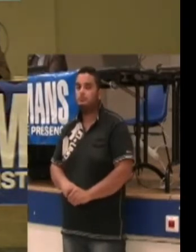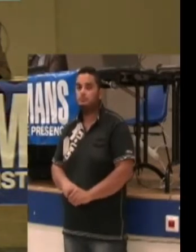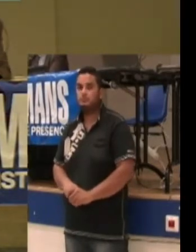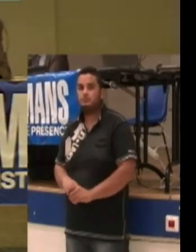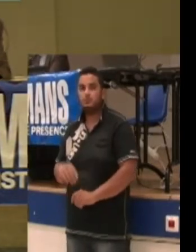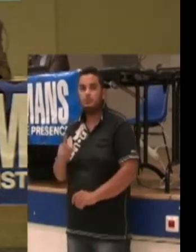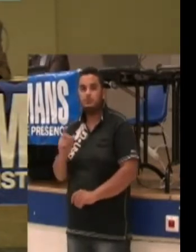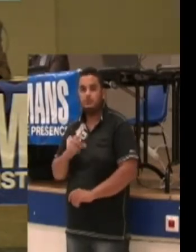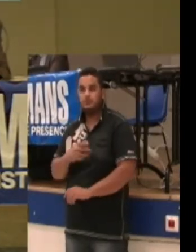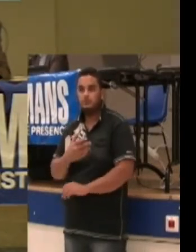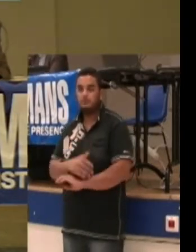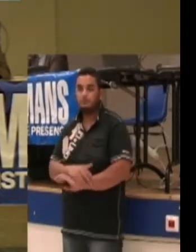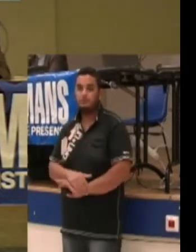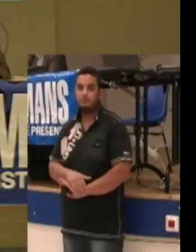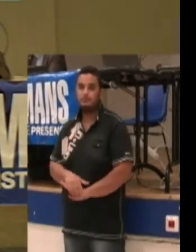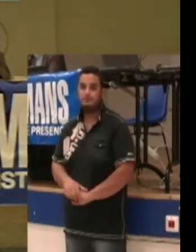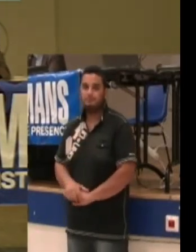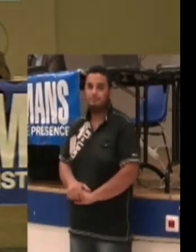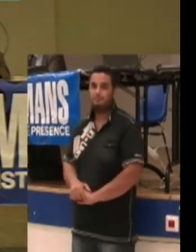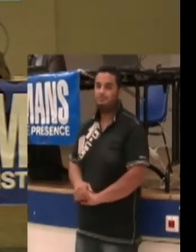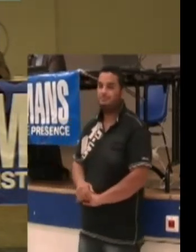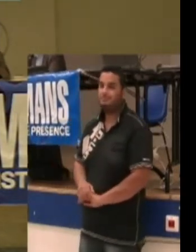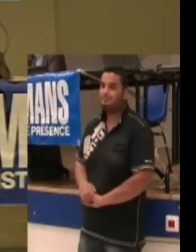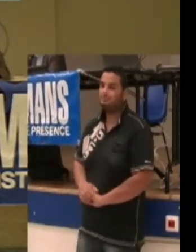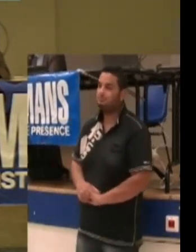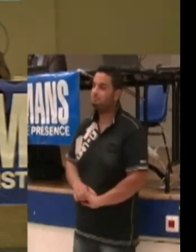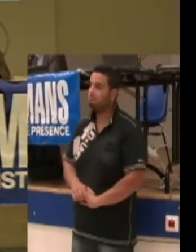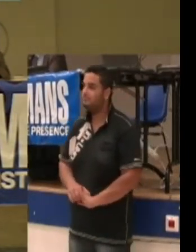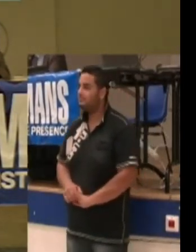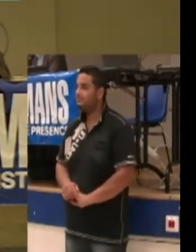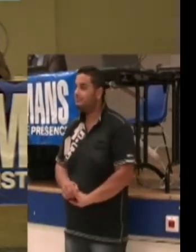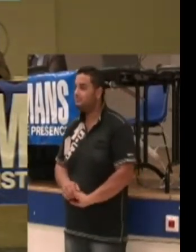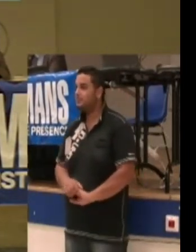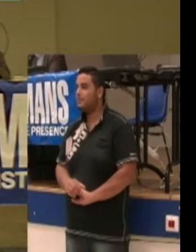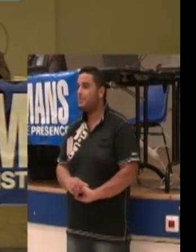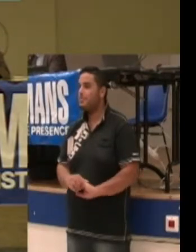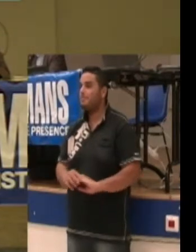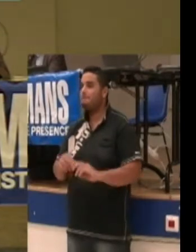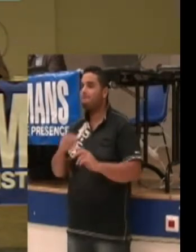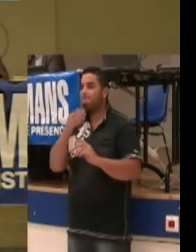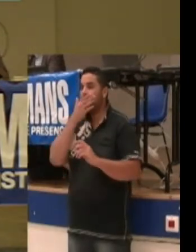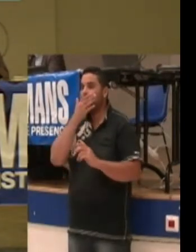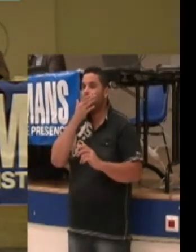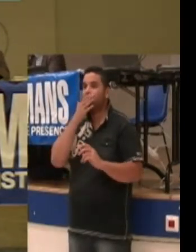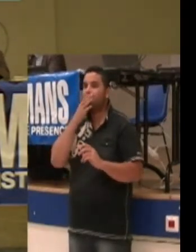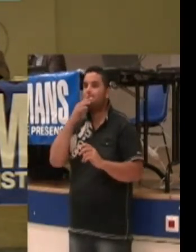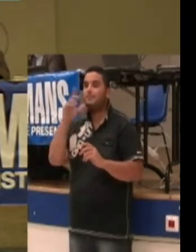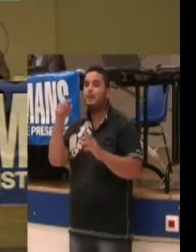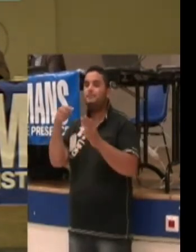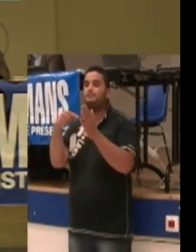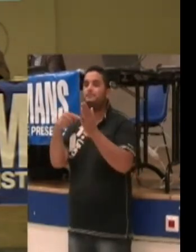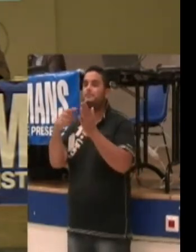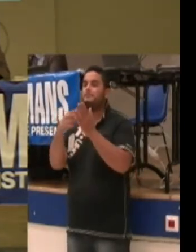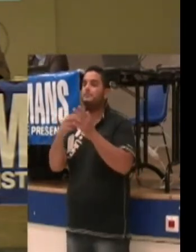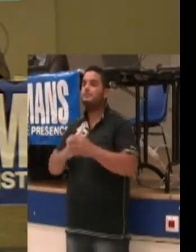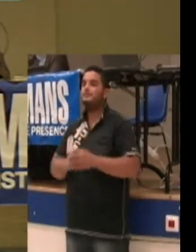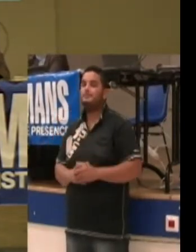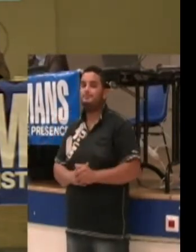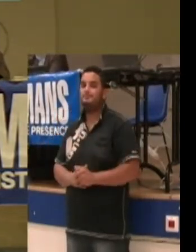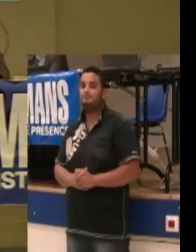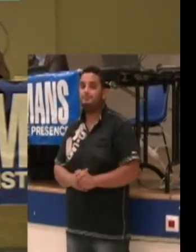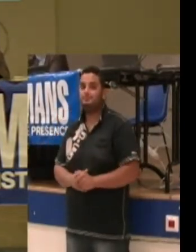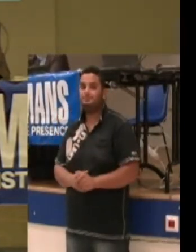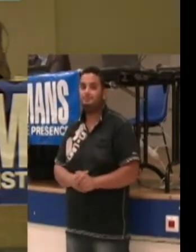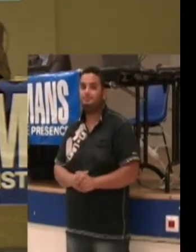donnée en attendant l'ennemi. Regardez bien. Être présent sur une position donnée en attendant l'ennemi. Donc quand tu attends l'ennemi, tu peux être